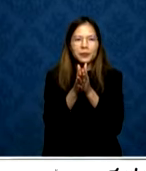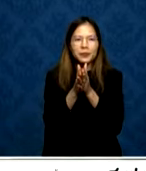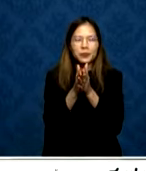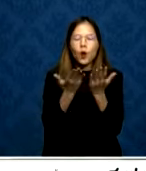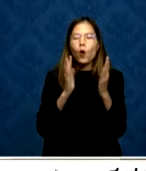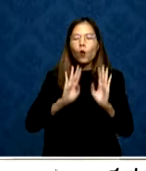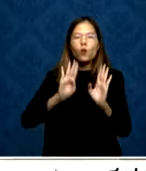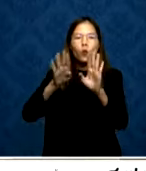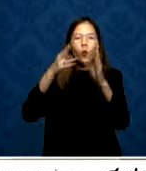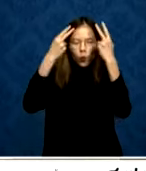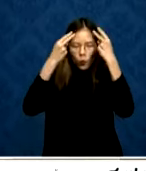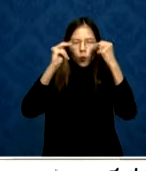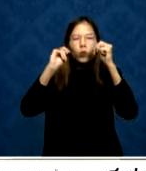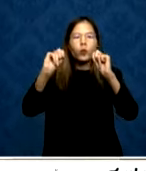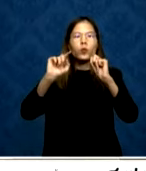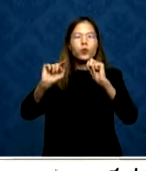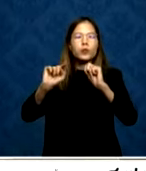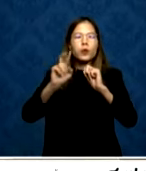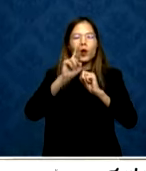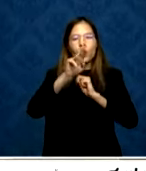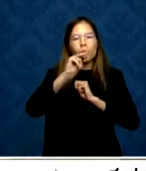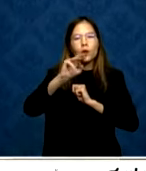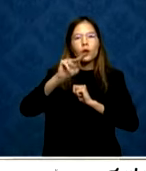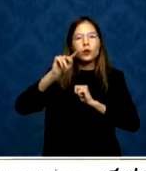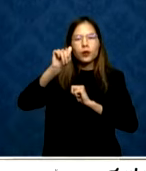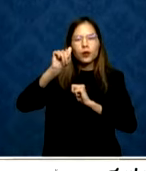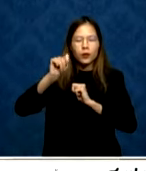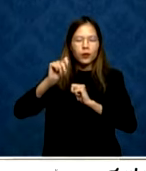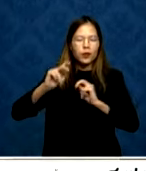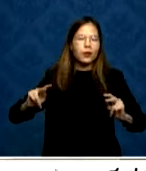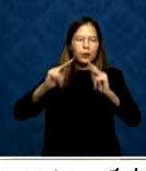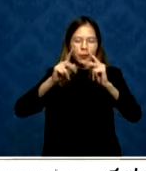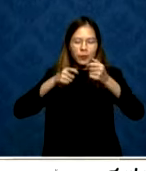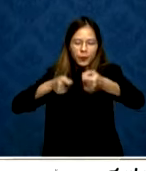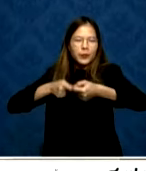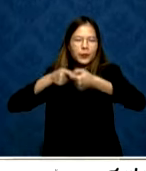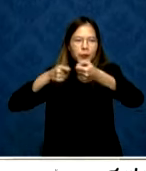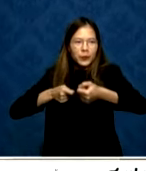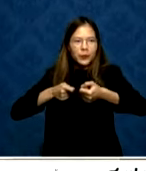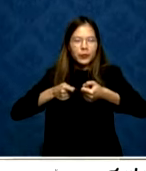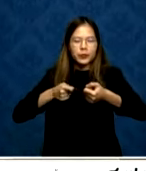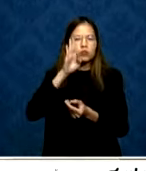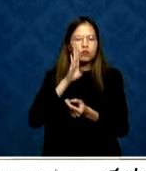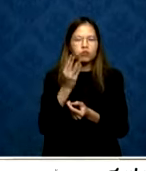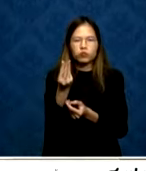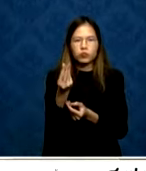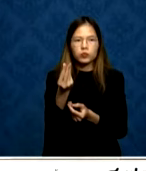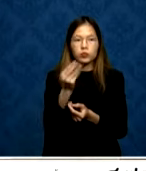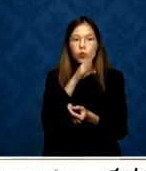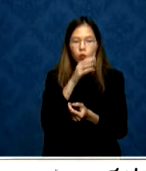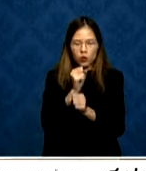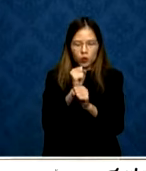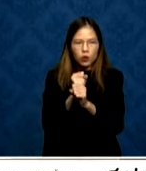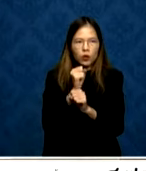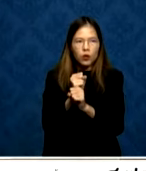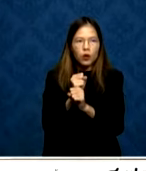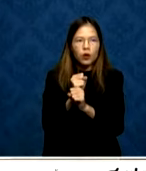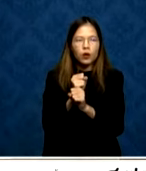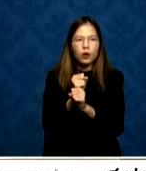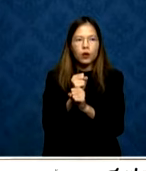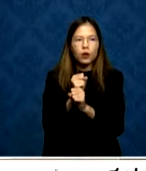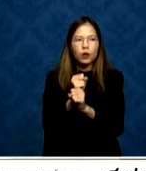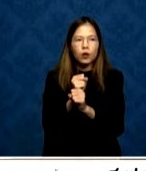กรัฐมนตรีท่านรัฐมนตรีกระทรวงเกษตรหรือกระทรวงพาณิชย์ที่เกี่ยวข้องนะครับถ้าสามารถที่จะออกเป็น